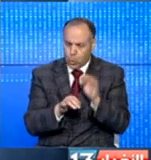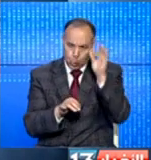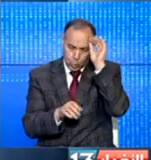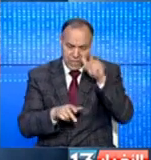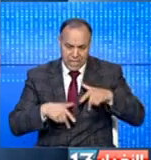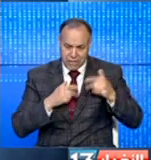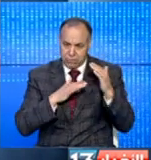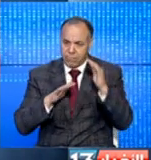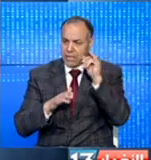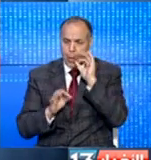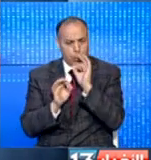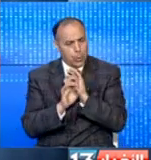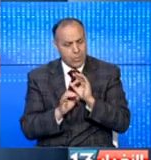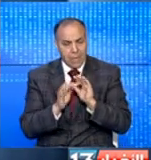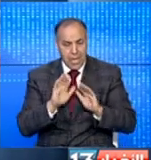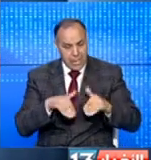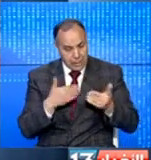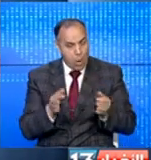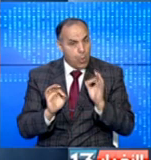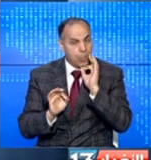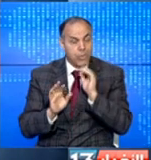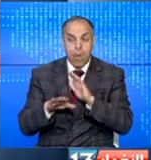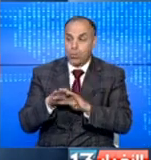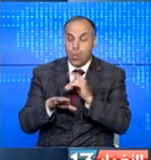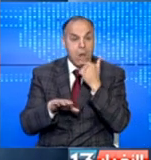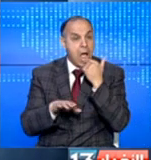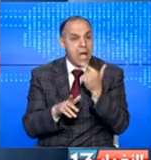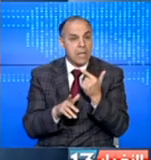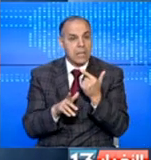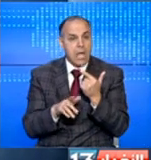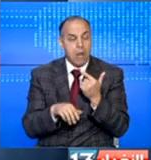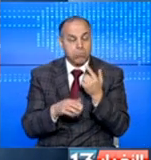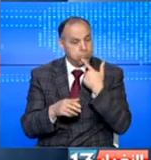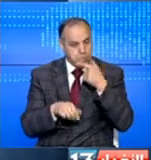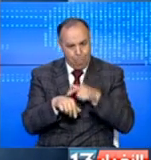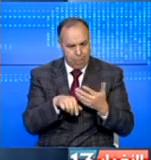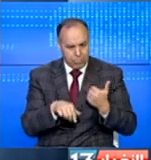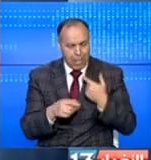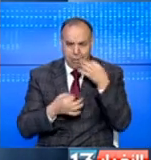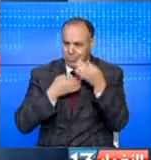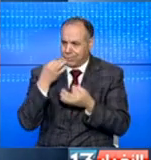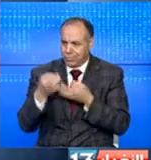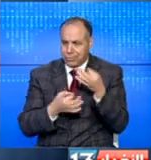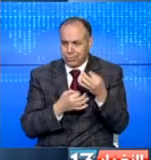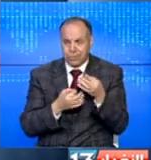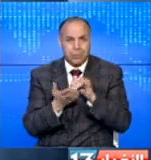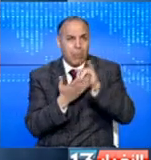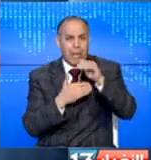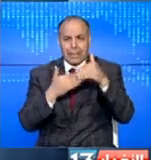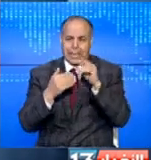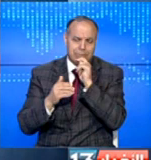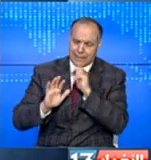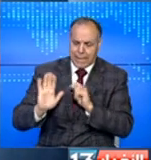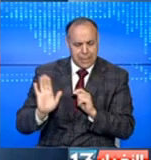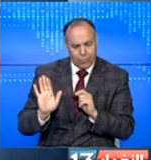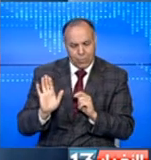تونسيي المهجر بإيطاليا حتى الساعة، مشيرة إلى أنه من السابق أوانه الحديث عن غلق المجال الجوي